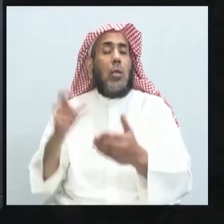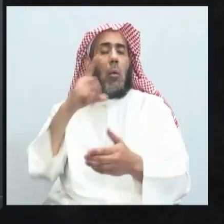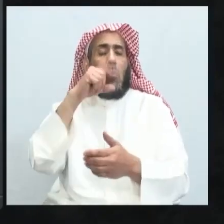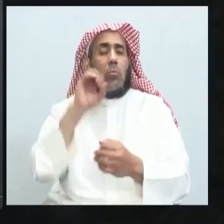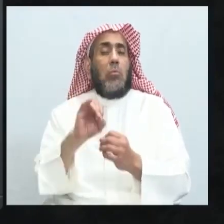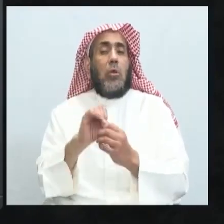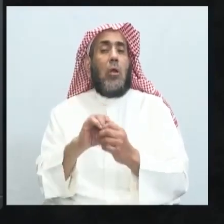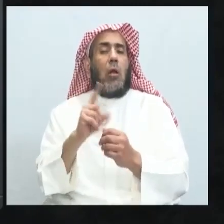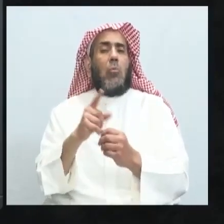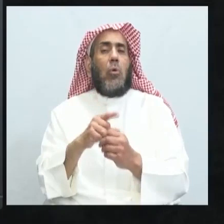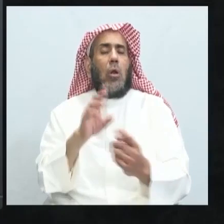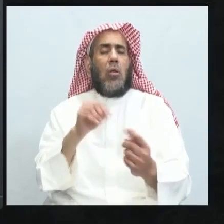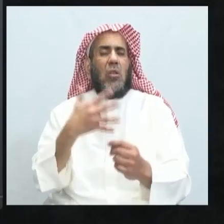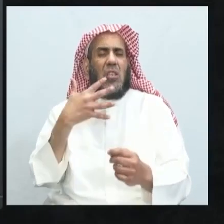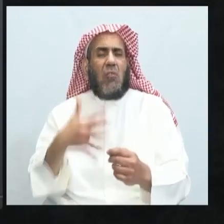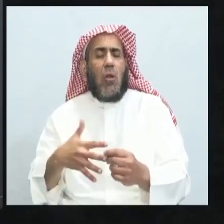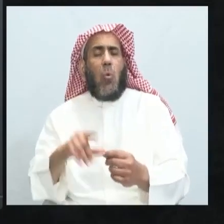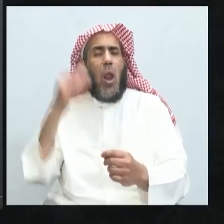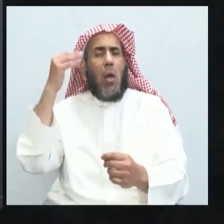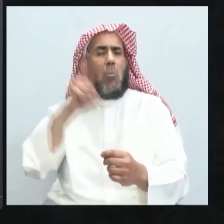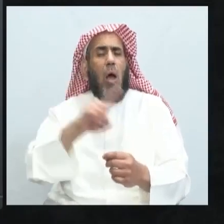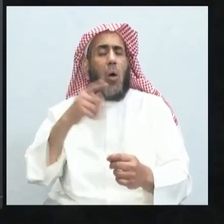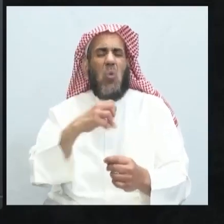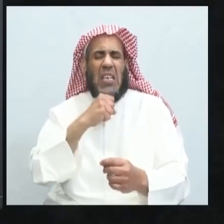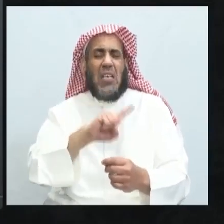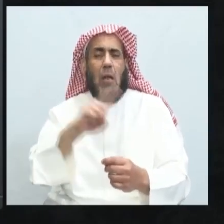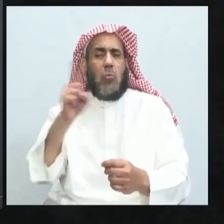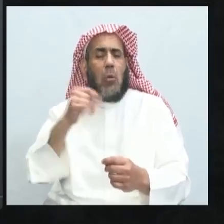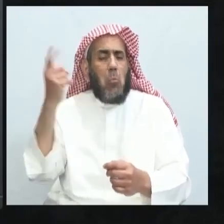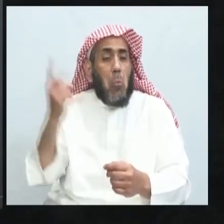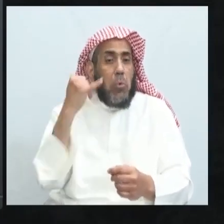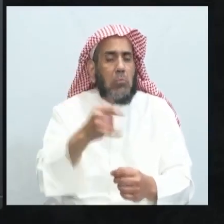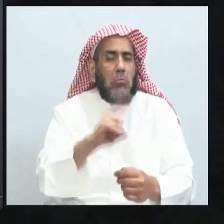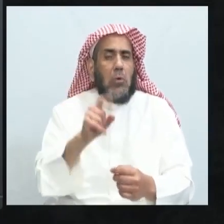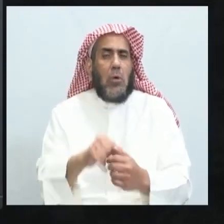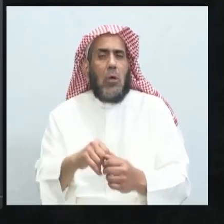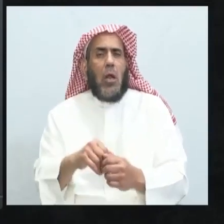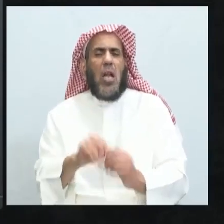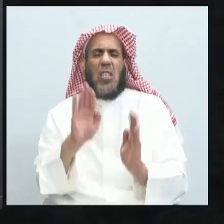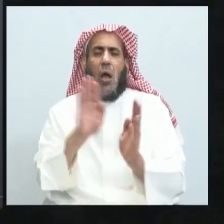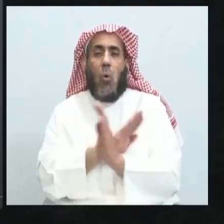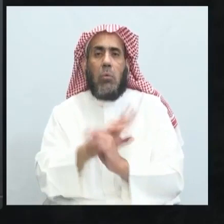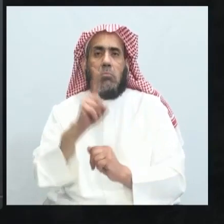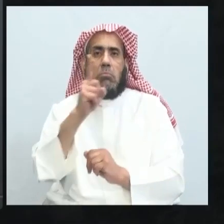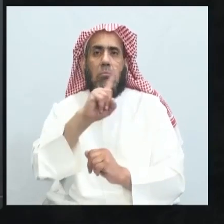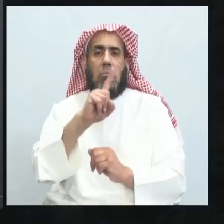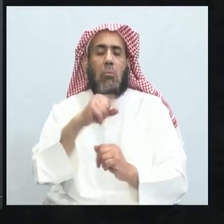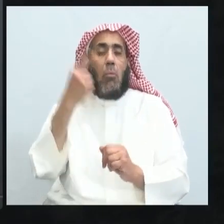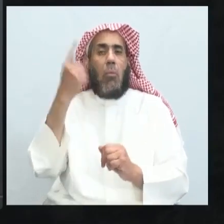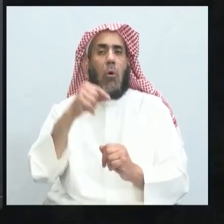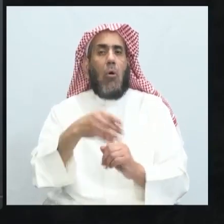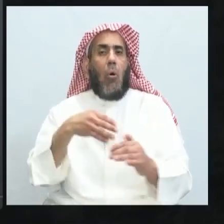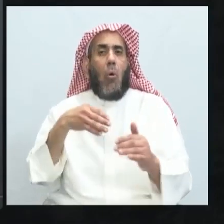ذلك وانهم لا يعترض لا طفل ولا امراه ولا شيخا كبيرا وكذلك هنا لا تخونوا الخيانه كانوا لا